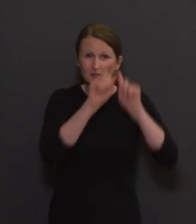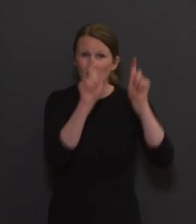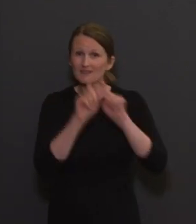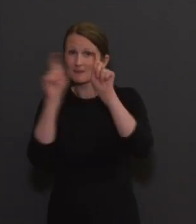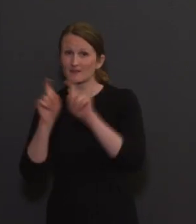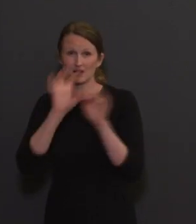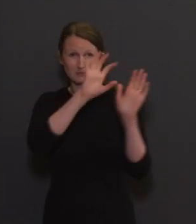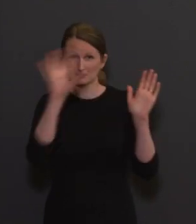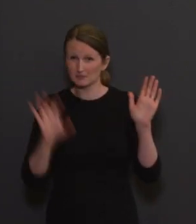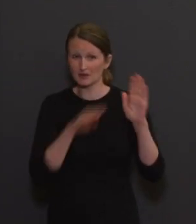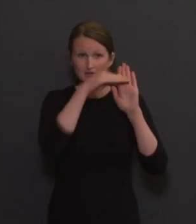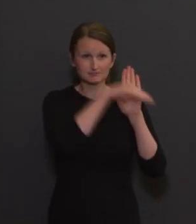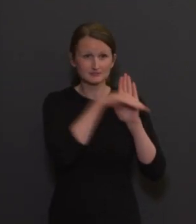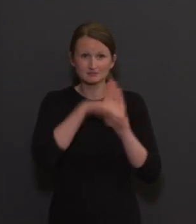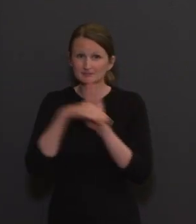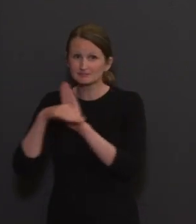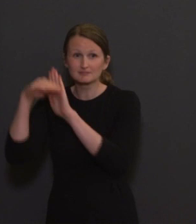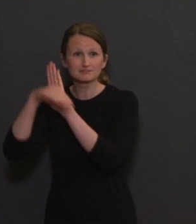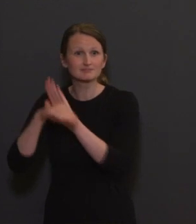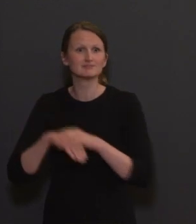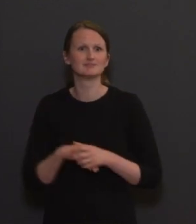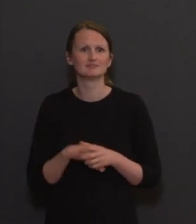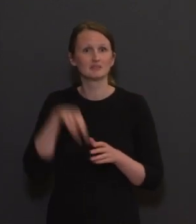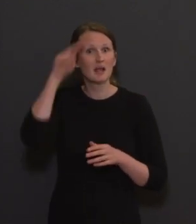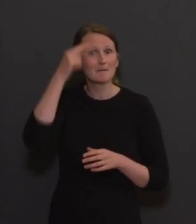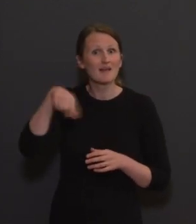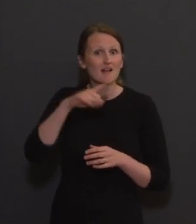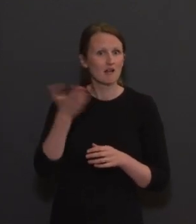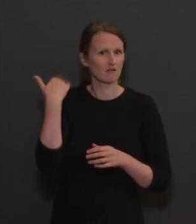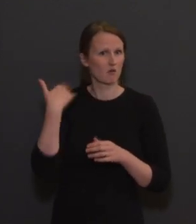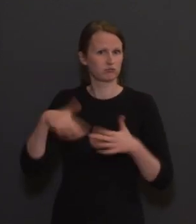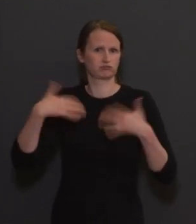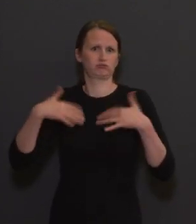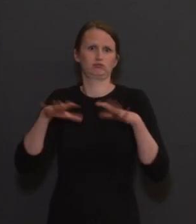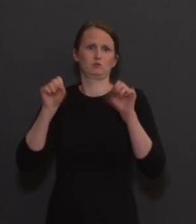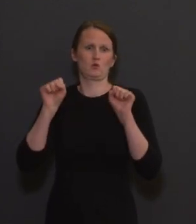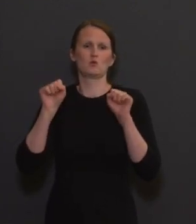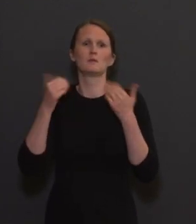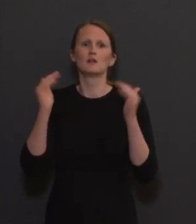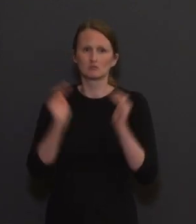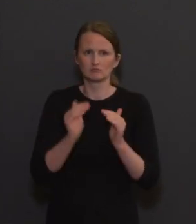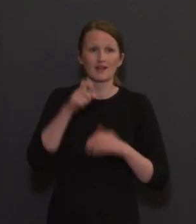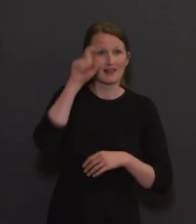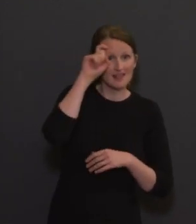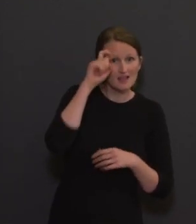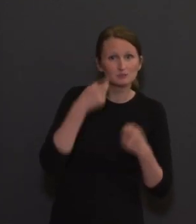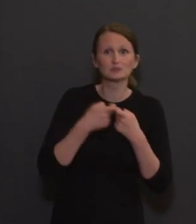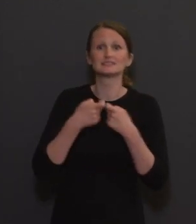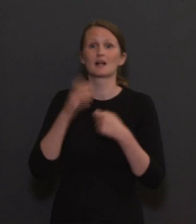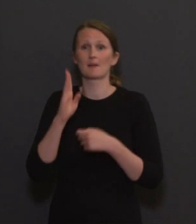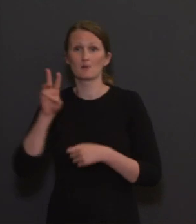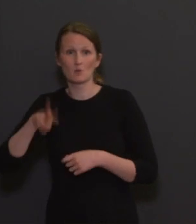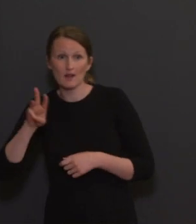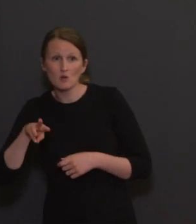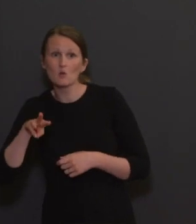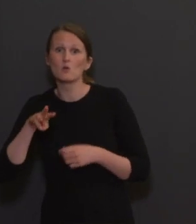dans les provinces qui étaient les plus touchées, comme la province de Liège, la région de Bruxelles et les deux Brabants, par exemple, où on a des diminutions de 45